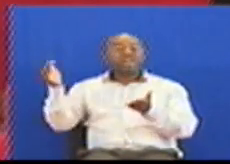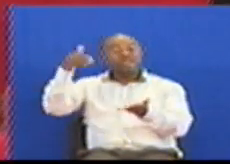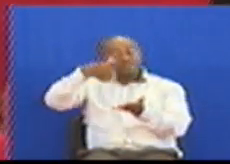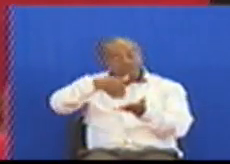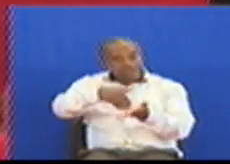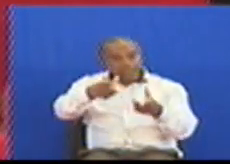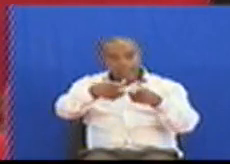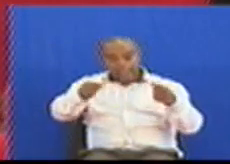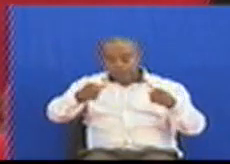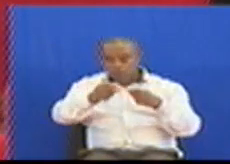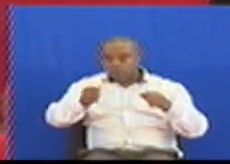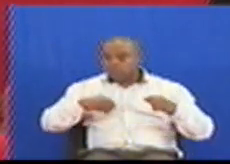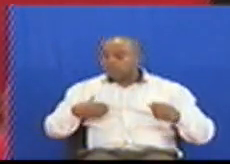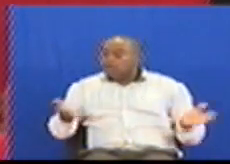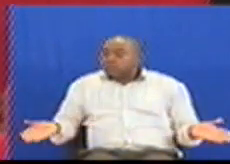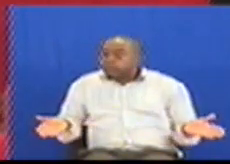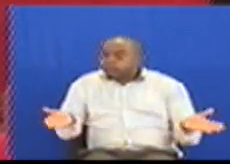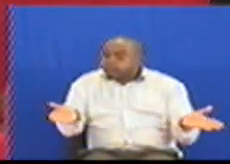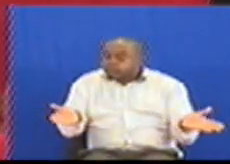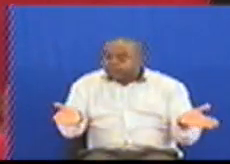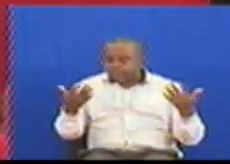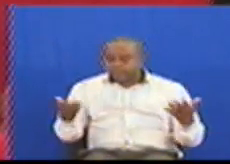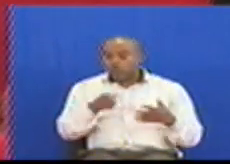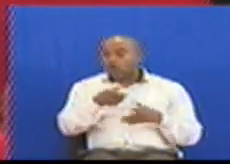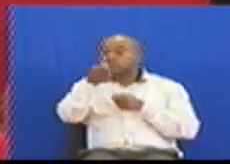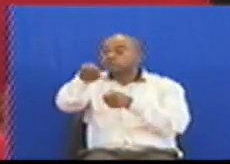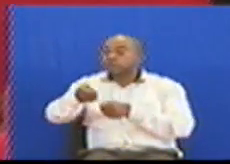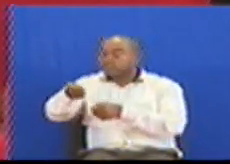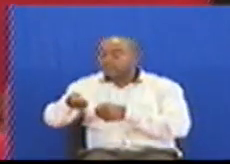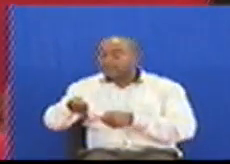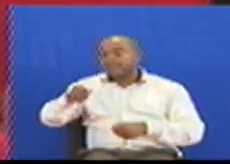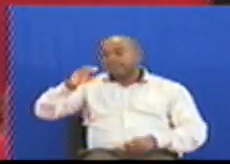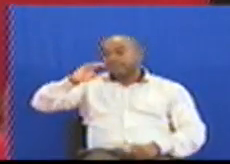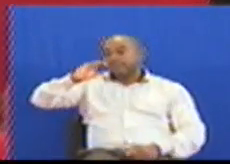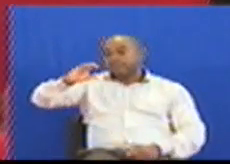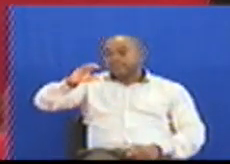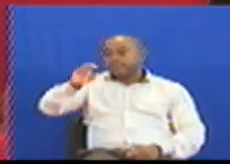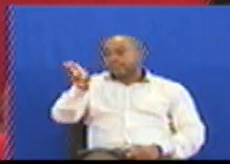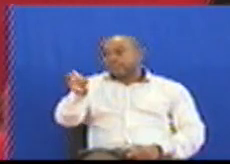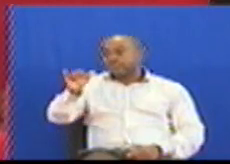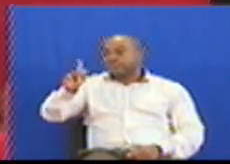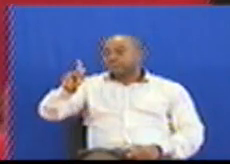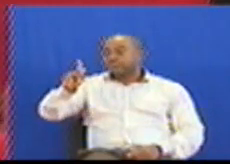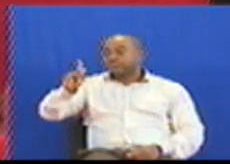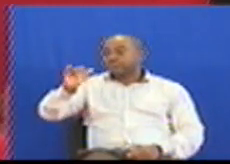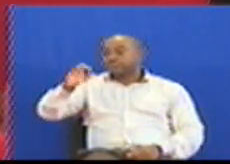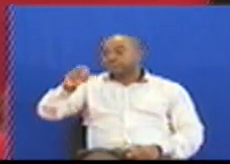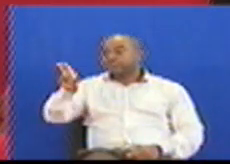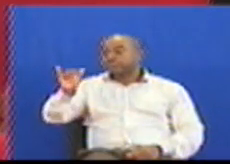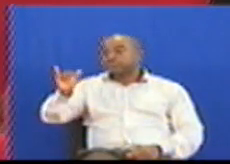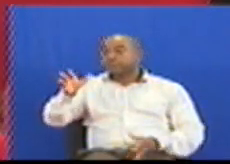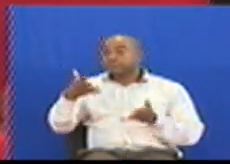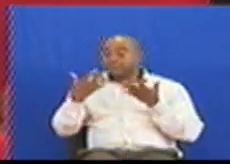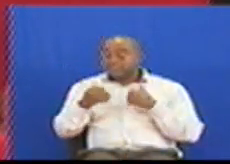kuhamasisha zao la mchikichi, na naomba nimwambie kazi yake imeanza kuzaa matunda. Wananchi sasa wanachukua mbegu